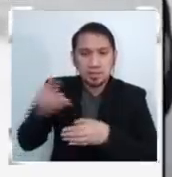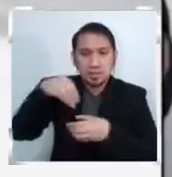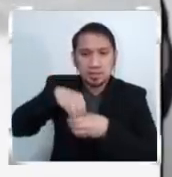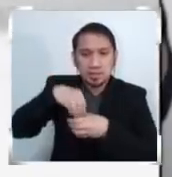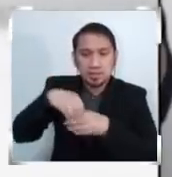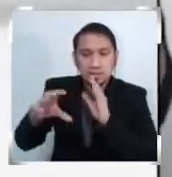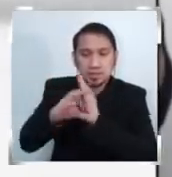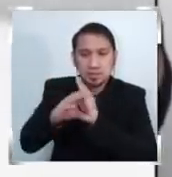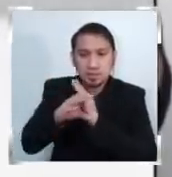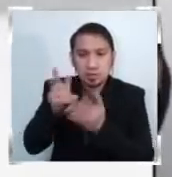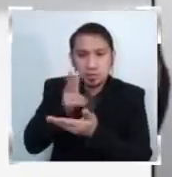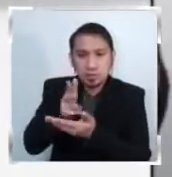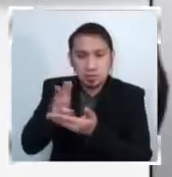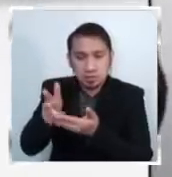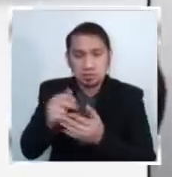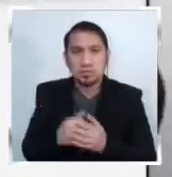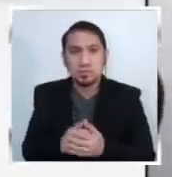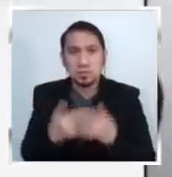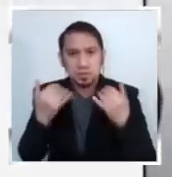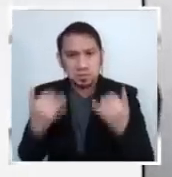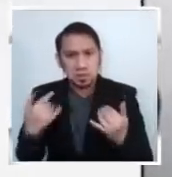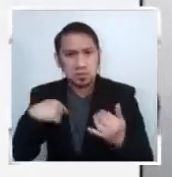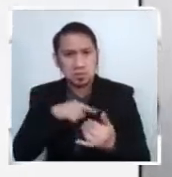week, nagkaroon kami ng mga adjustments sa mga